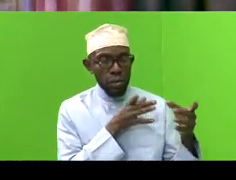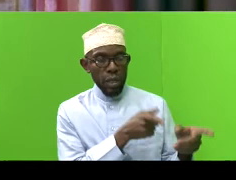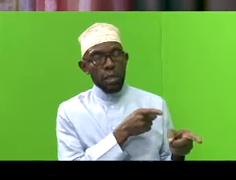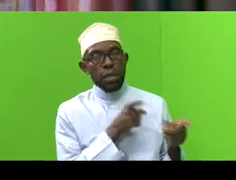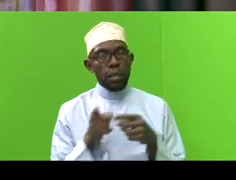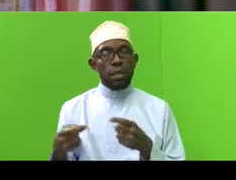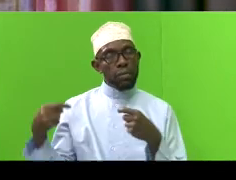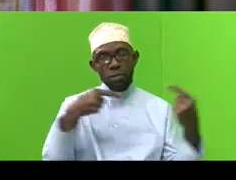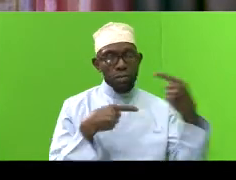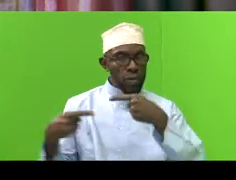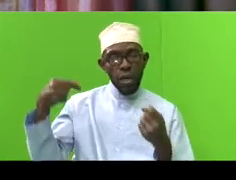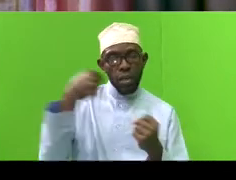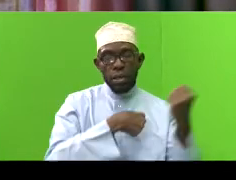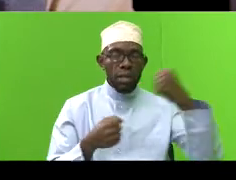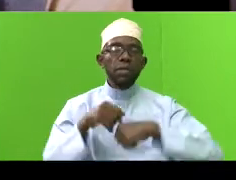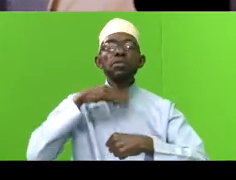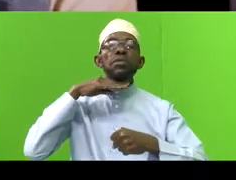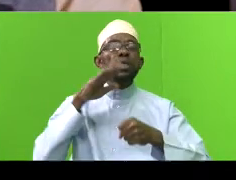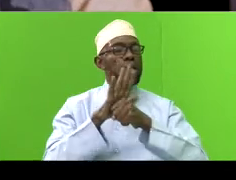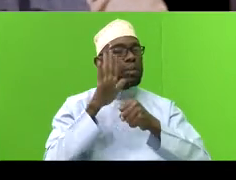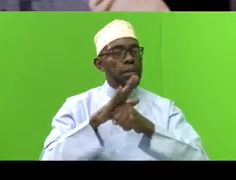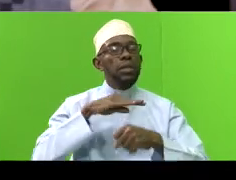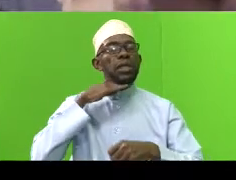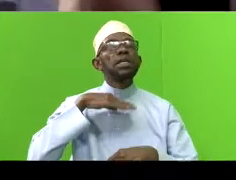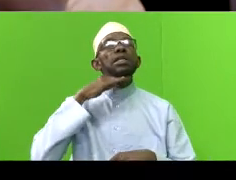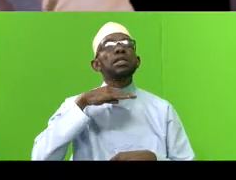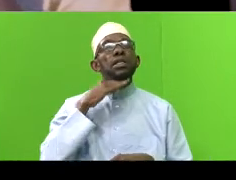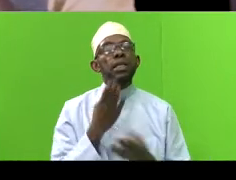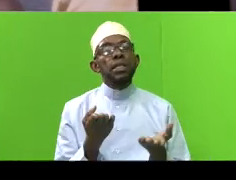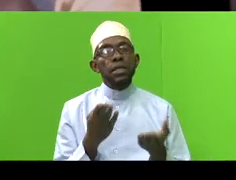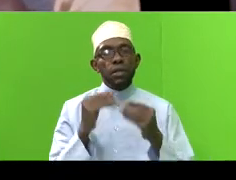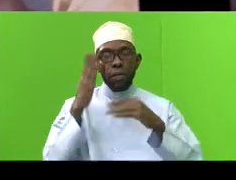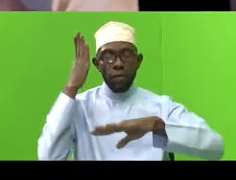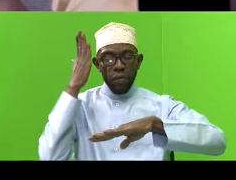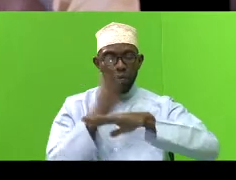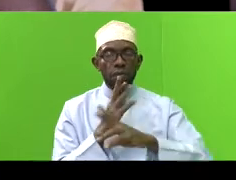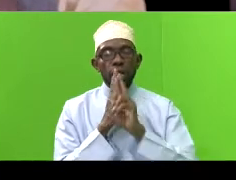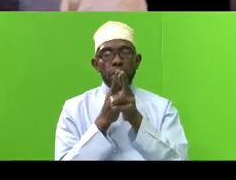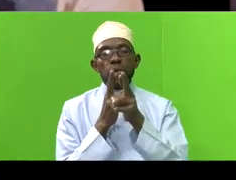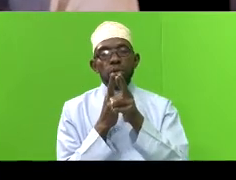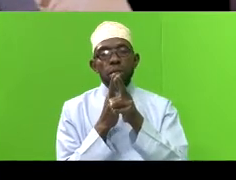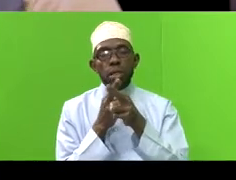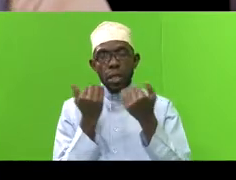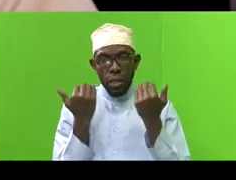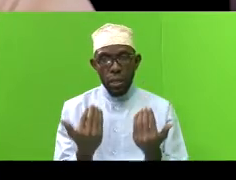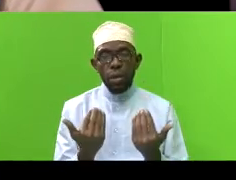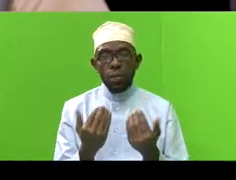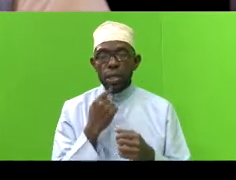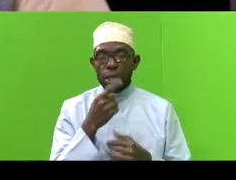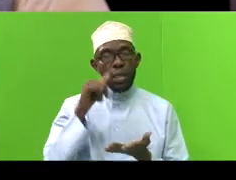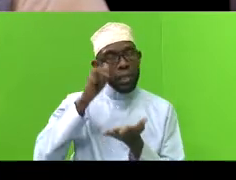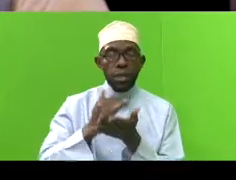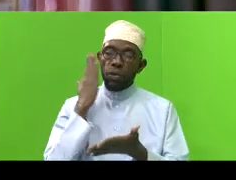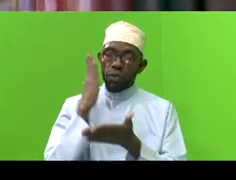watu wakaanza kupigana upya tena, watu wengi wakaua. Sasa unakuta zile zilikuwa ni kama fake news tu, ambapo sasa ingekuwa hawa wameambiwa hivyo